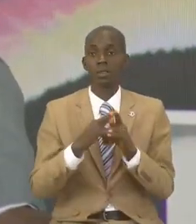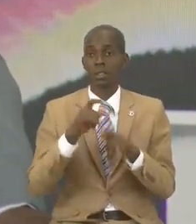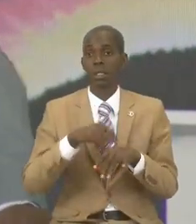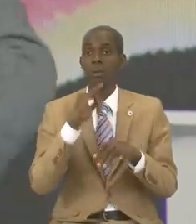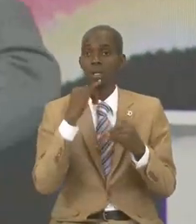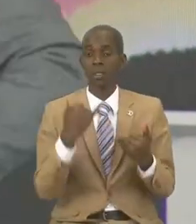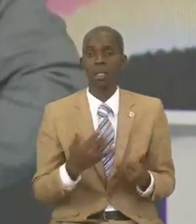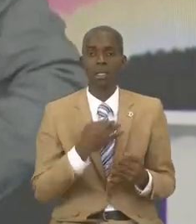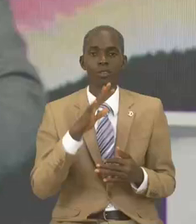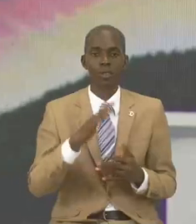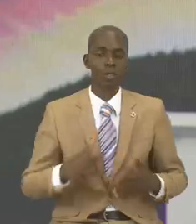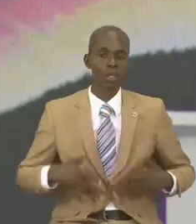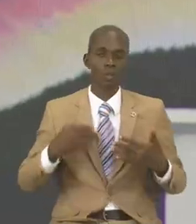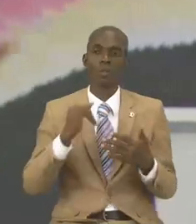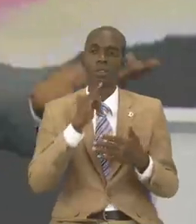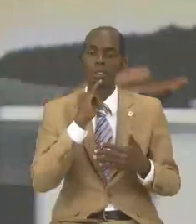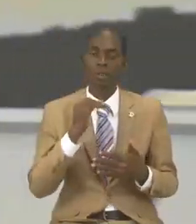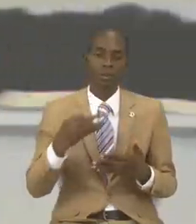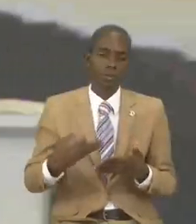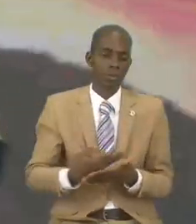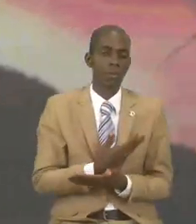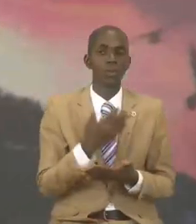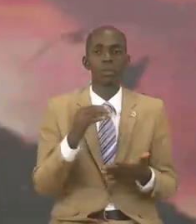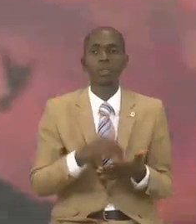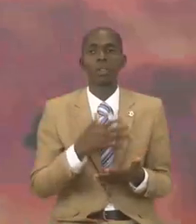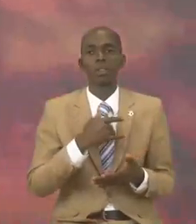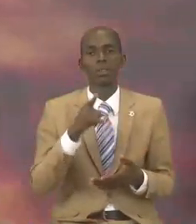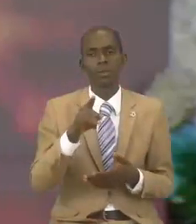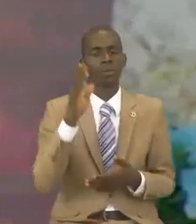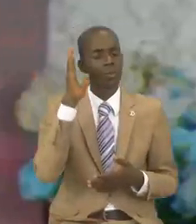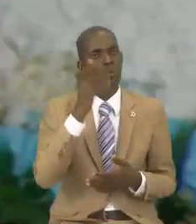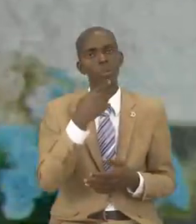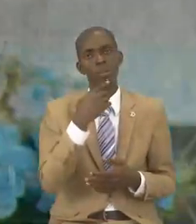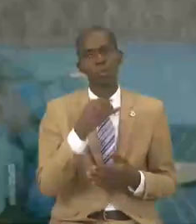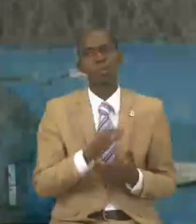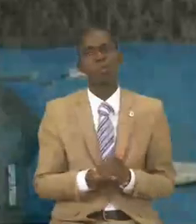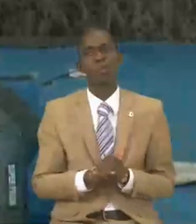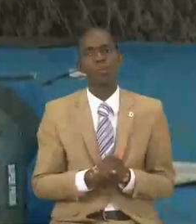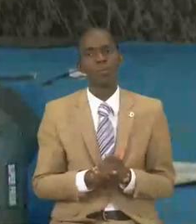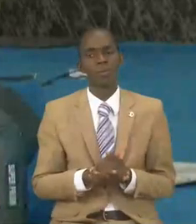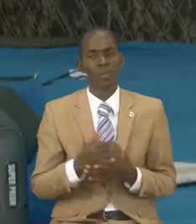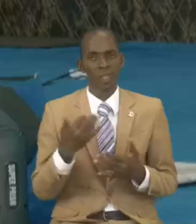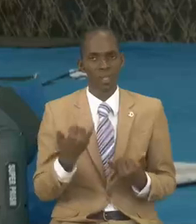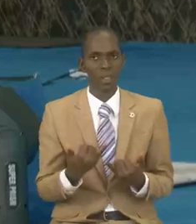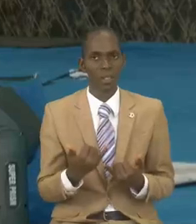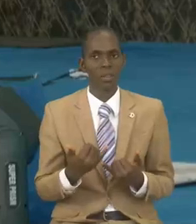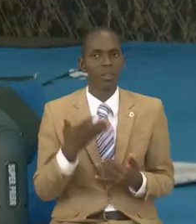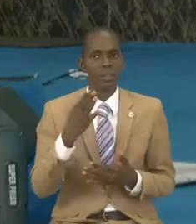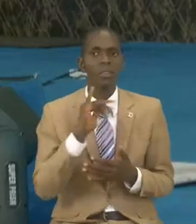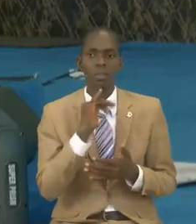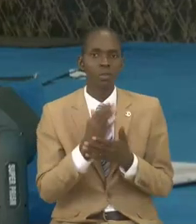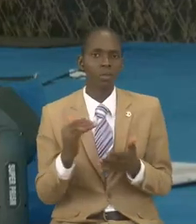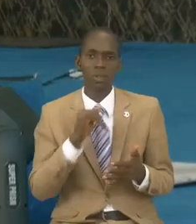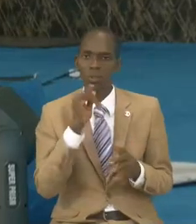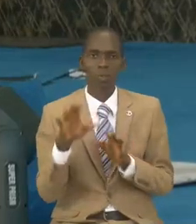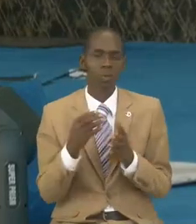est rafraîchie. Tu pourras dire, il y a quelque chose que je ne connaissais